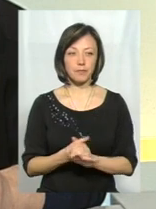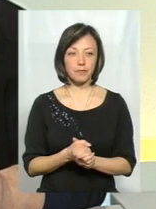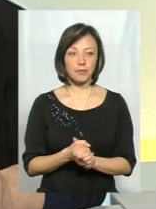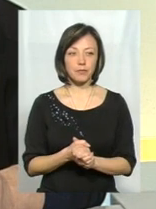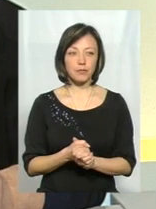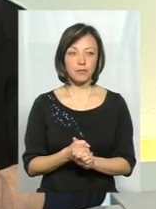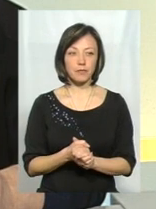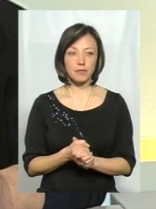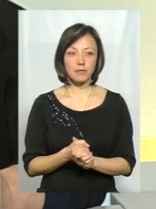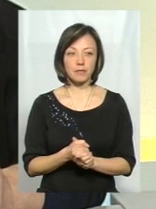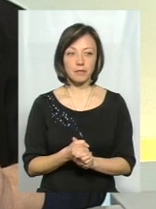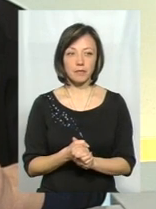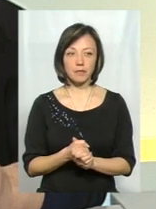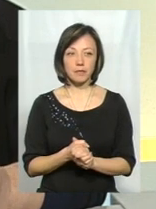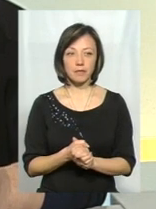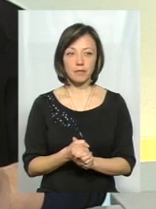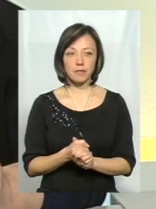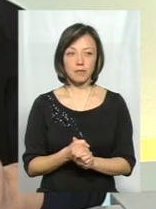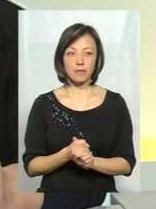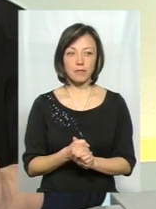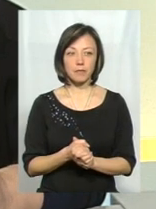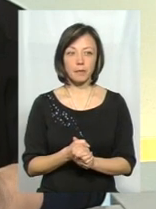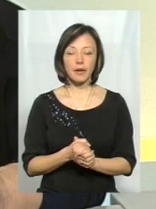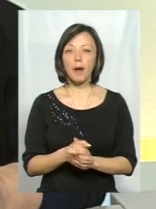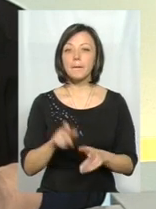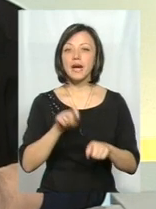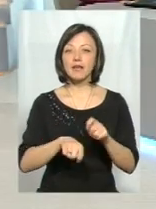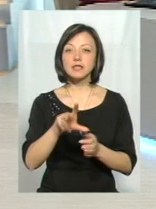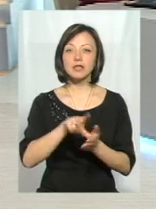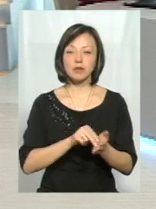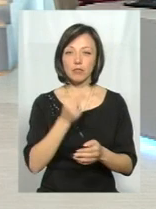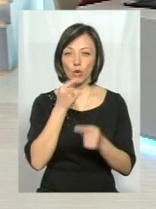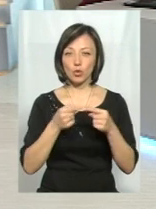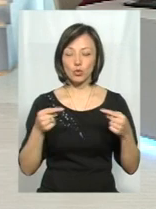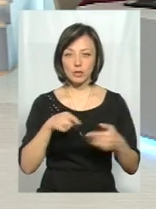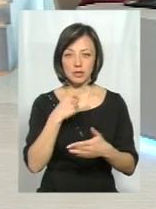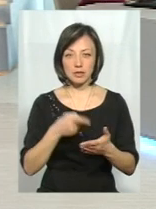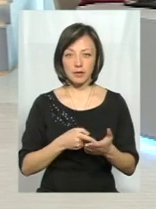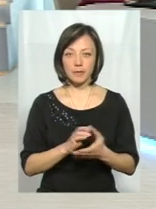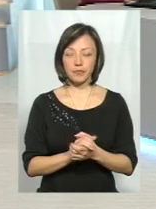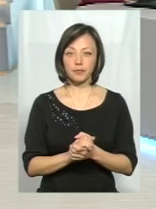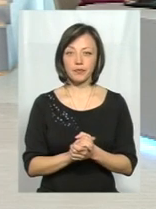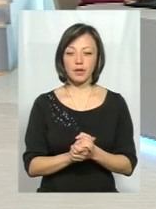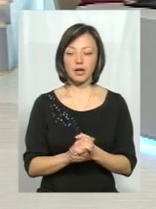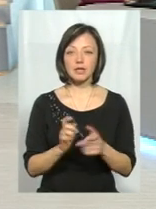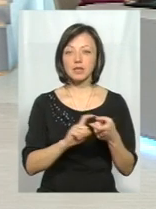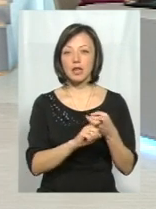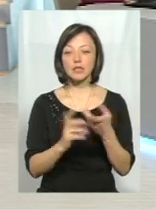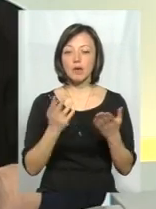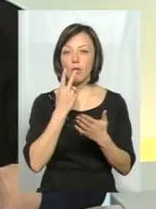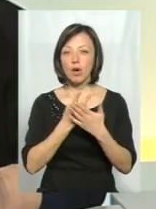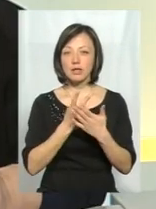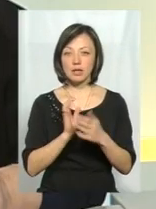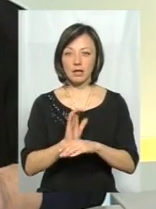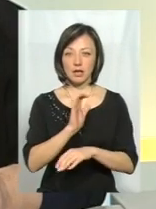На перевірку ви маєте захід державного контролю чи перевірку зразка продукції? Зразку продукції. От є ще направлено. Залежно, на які показники буде